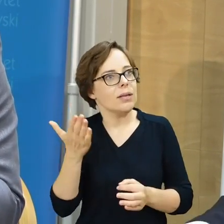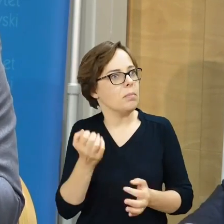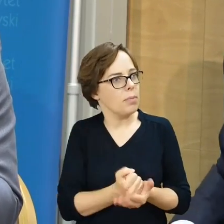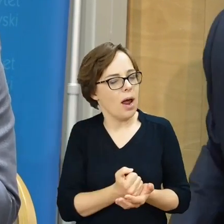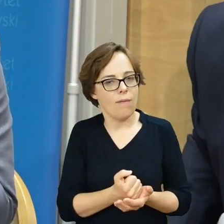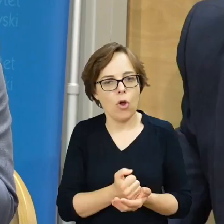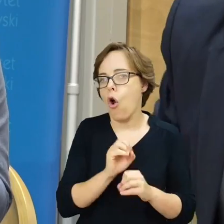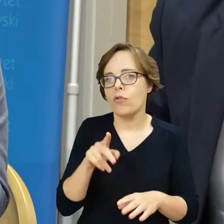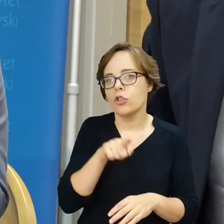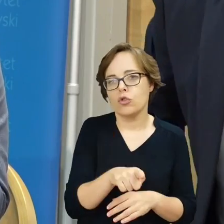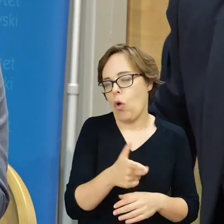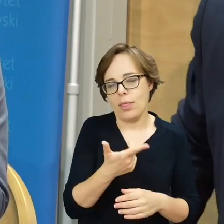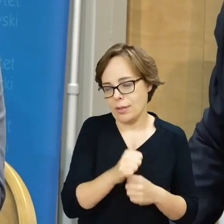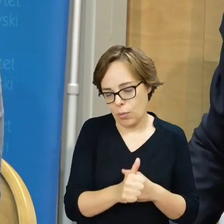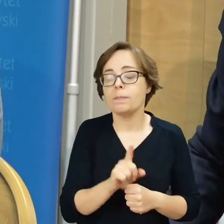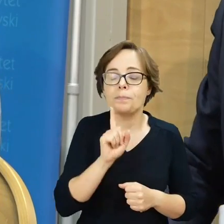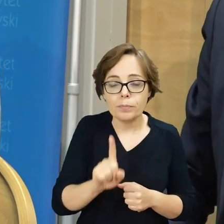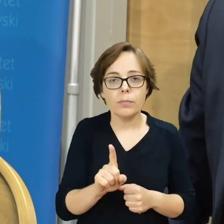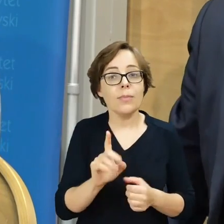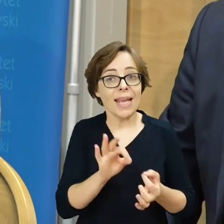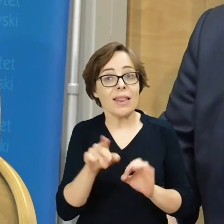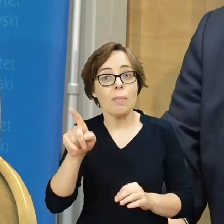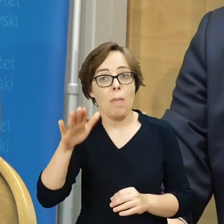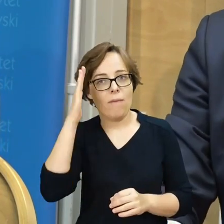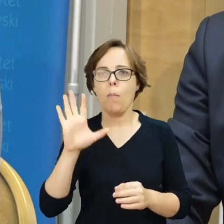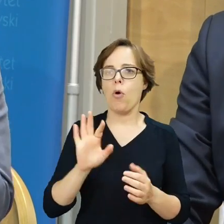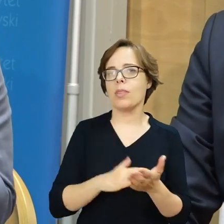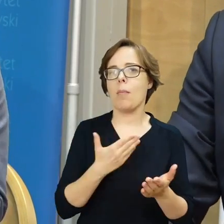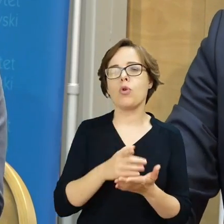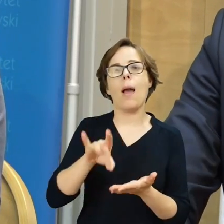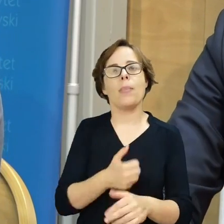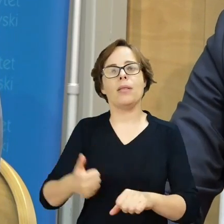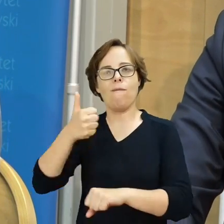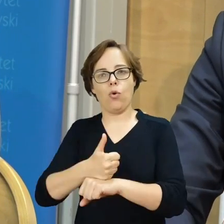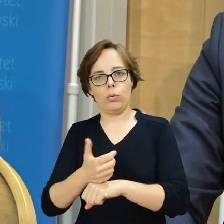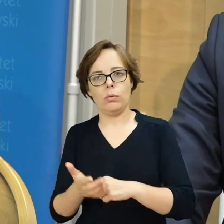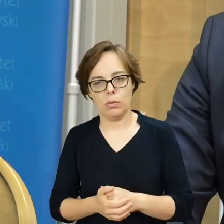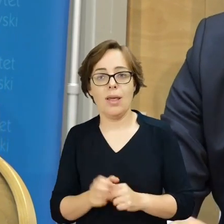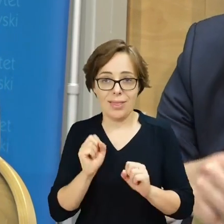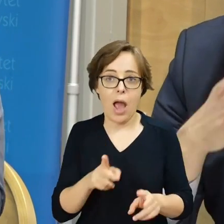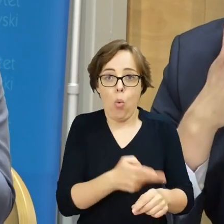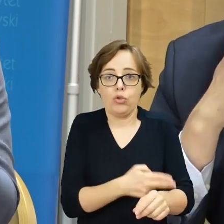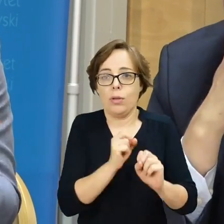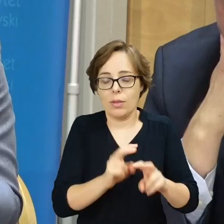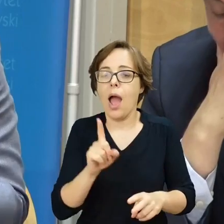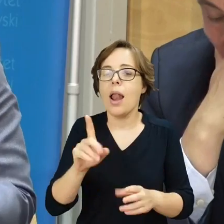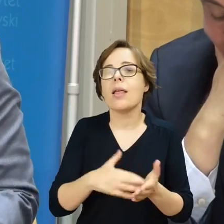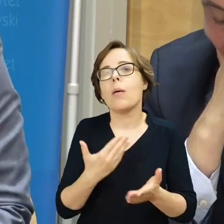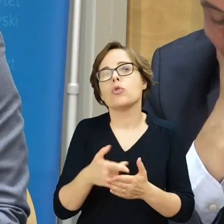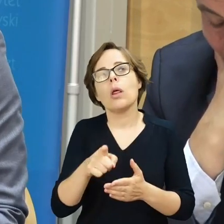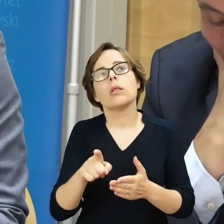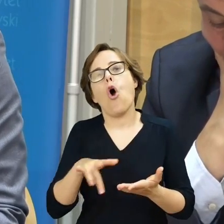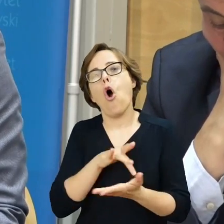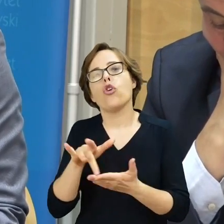tłumaczyć, ale gdyby to, prawda, i teraz pytanie, czy ten wójt, no bo wójt jest organem, prawda, ale ten dyrektor jakiegoś ośrodka zdrowia jego, czy tam